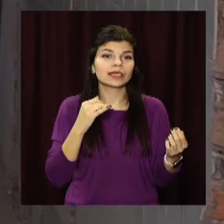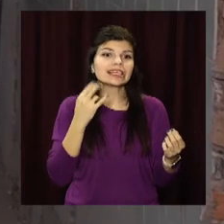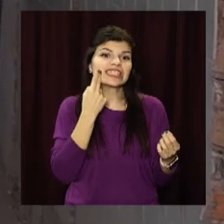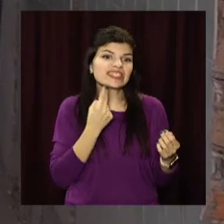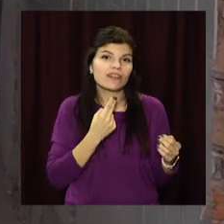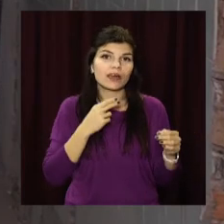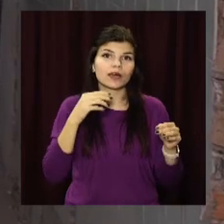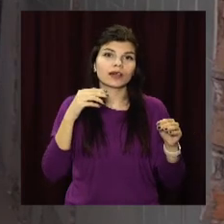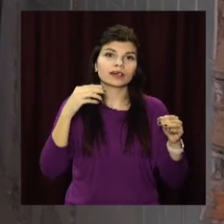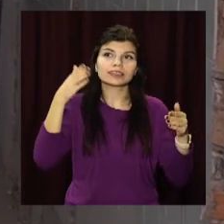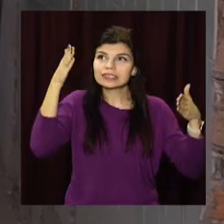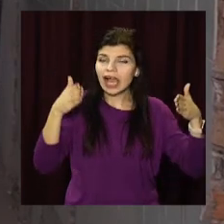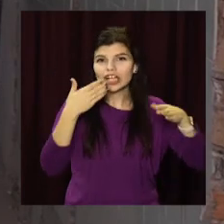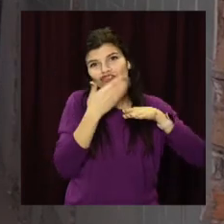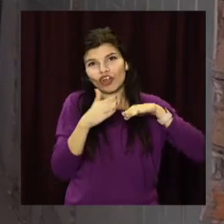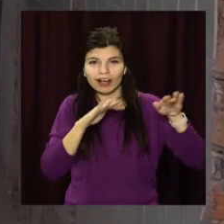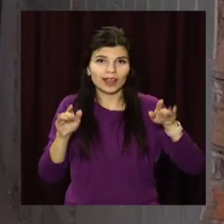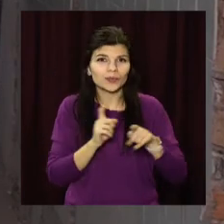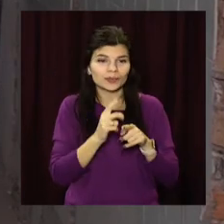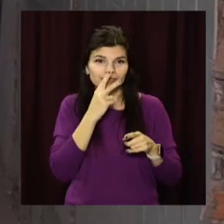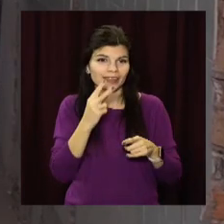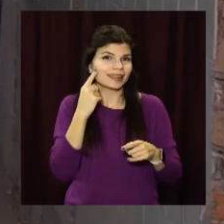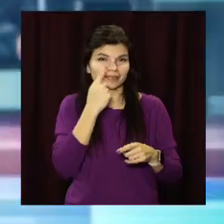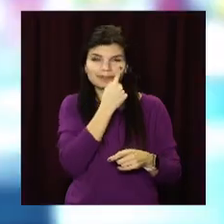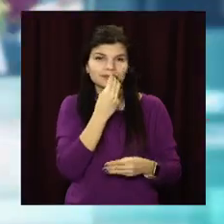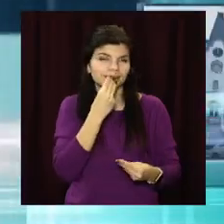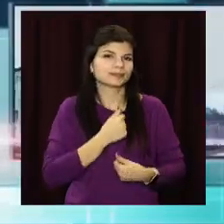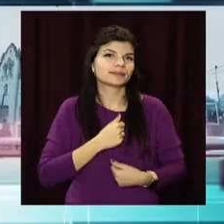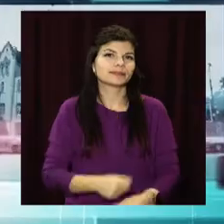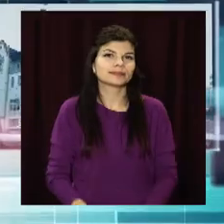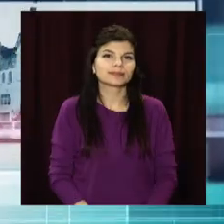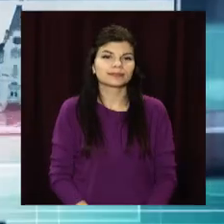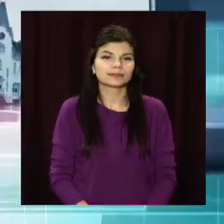цветные, часть цветных стен, ну, чтобы радовало глаз.